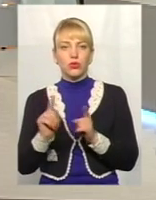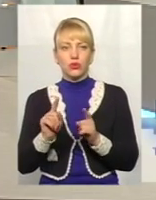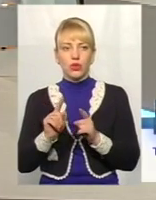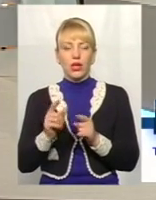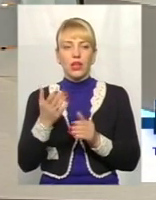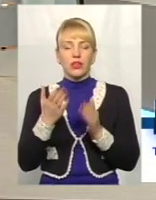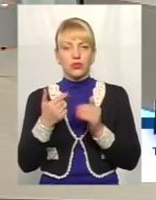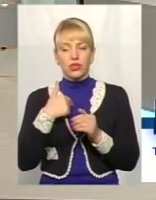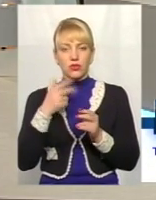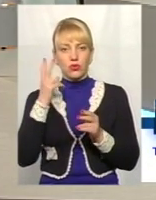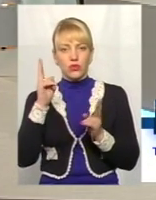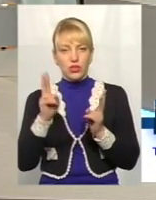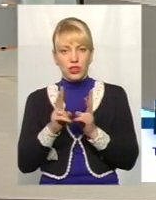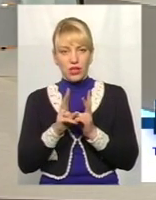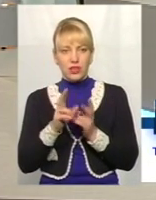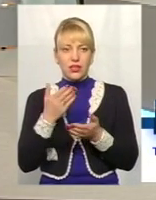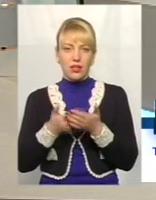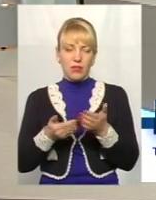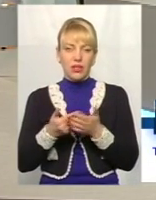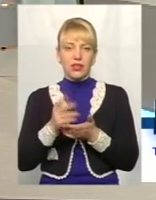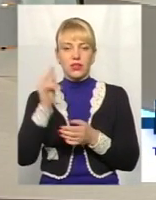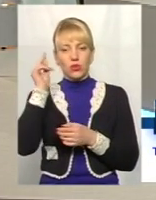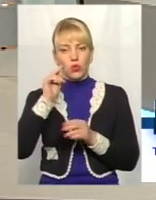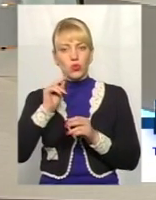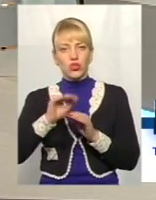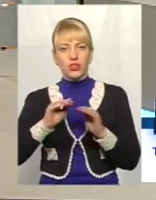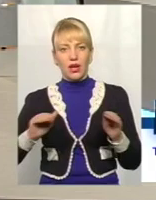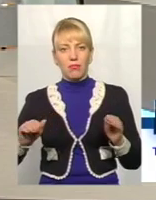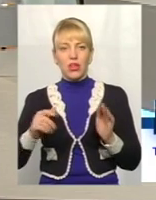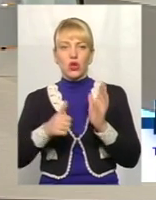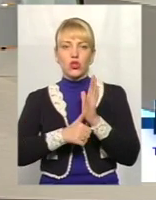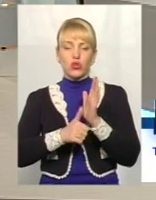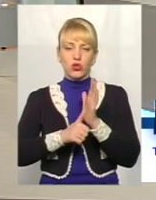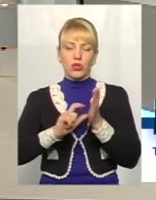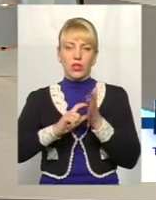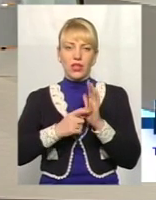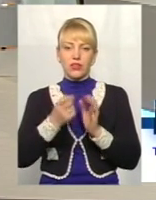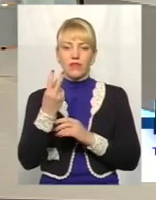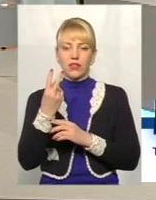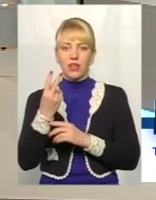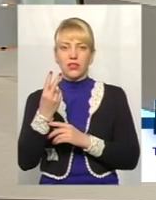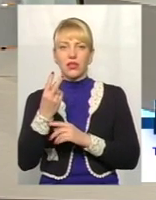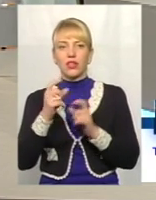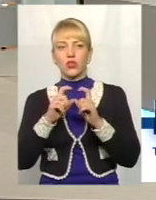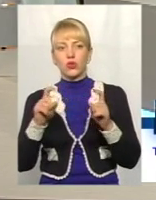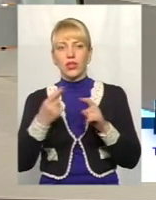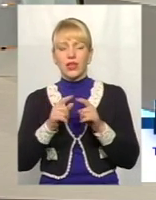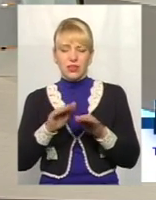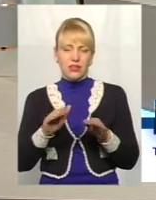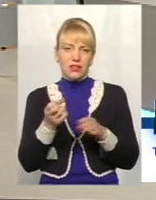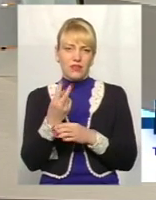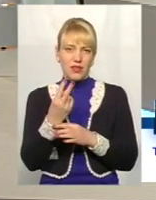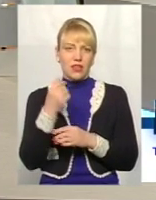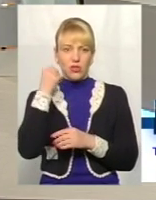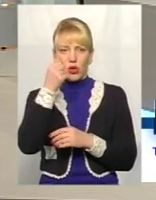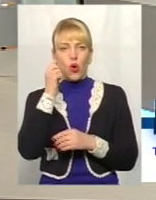коли я зустрічалася, наприклад, з учнями там 6 класу 12 школи, це діти по 12 років,